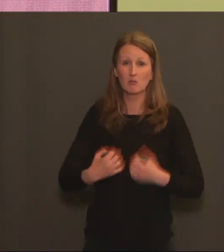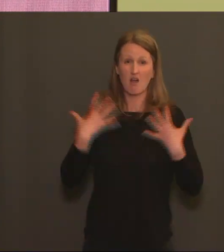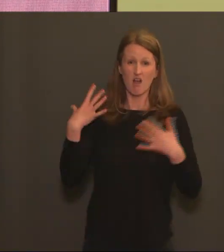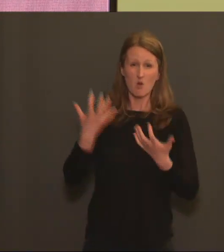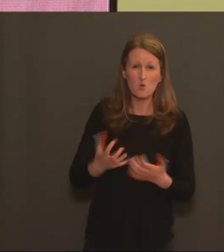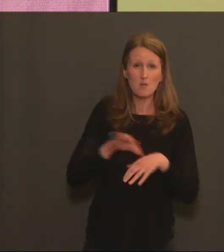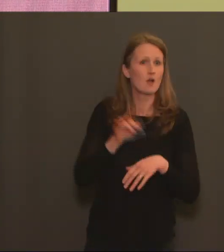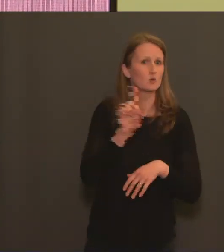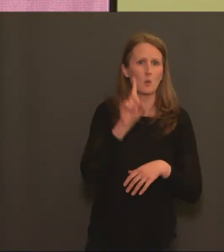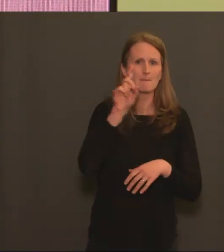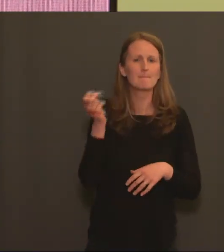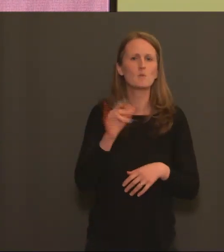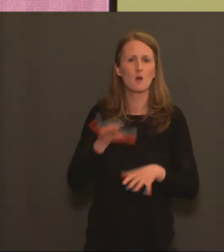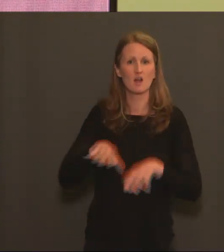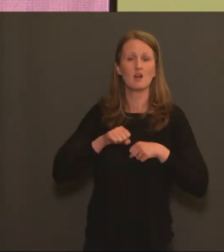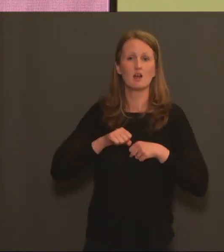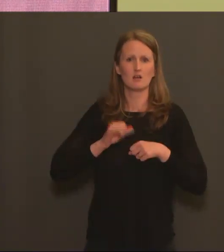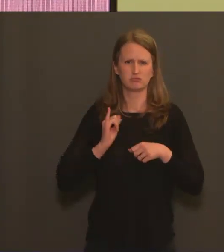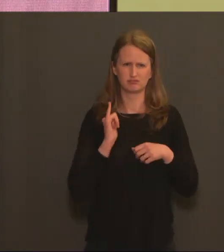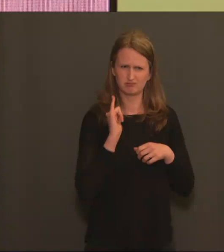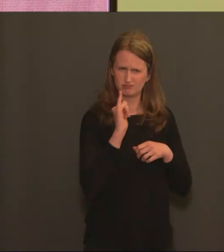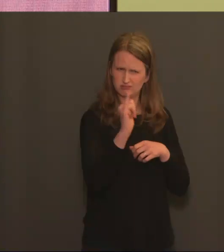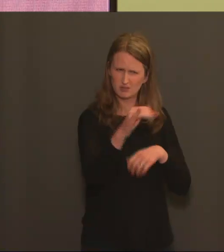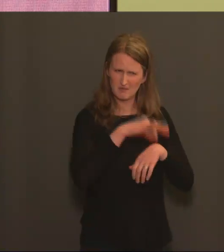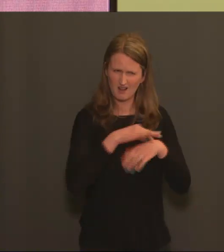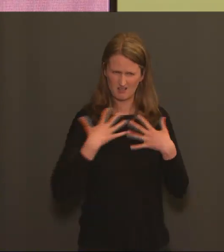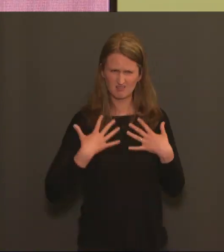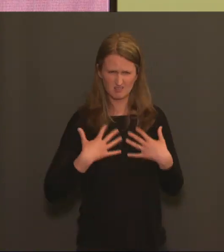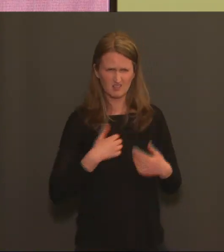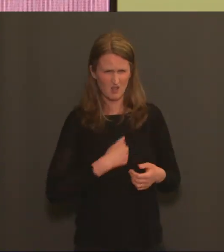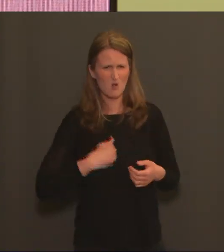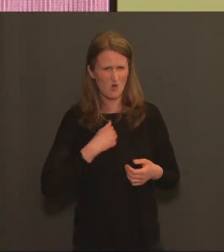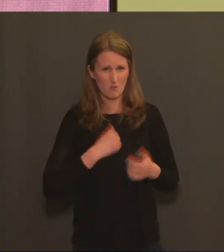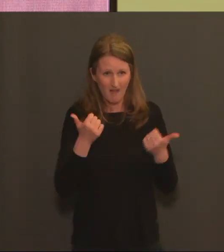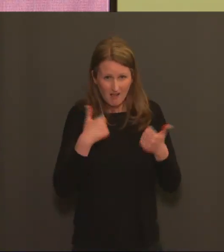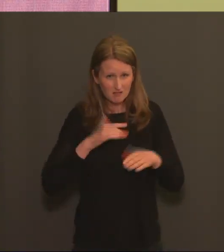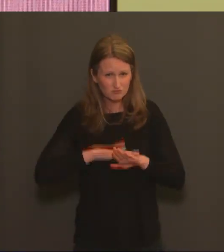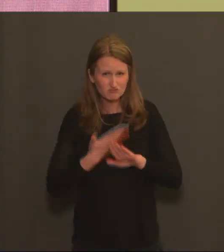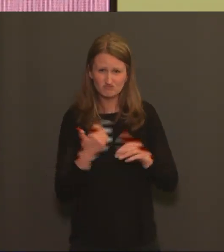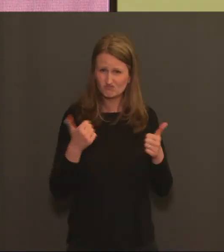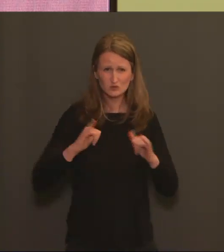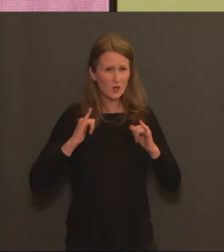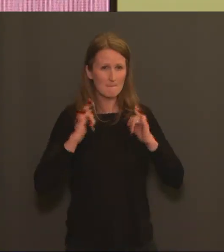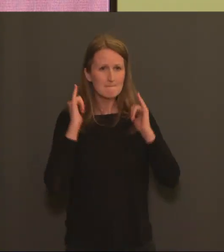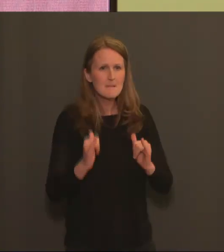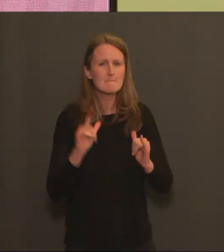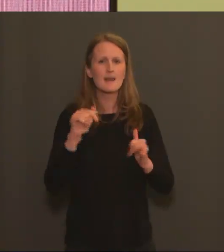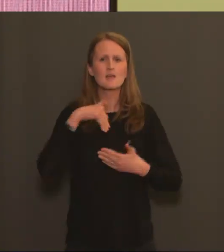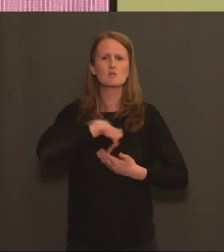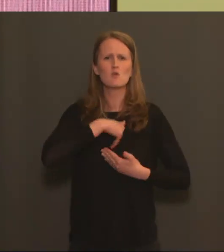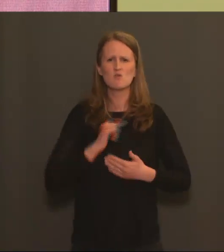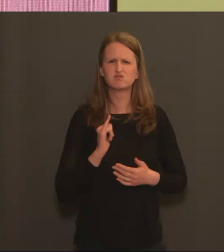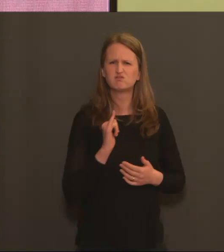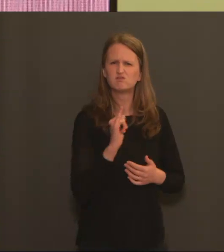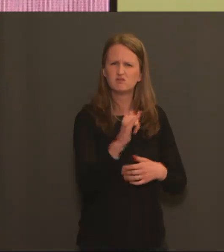Covid. Même si, au départ, on est jeune et en bonne santé. Et on sait que ce long Covid peut se présenter chez au